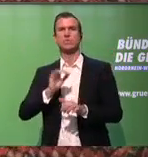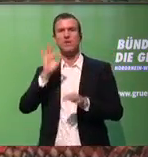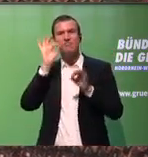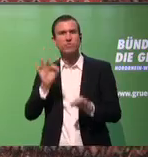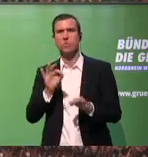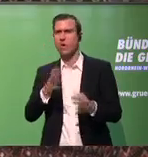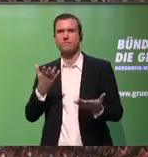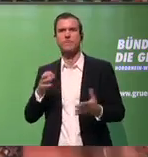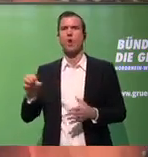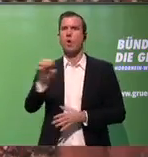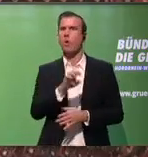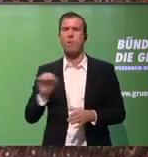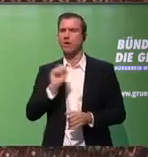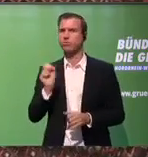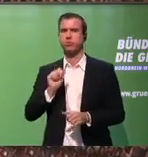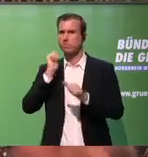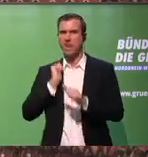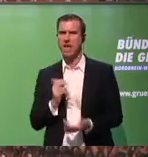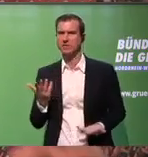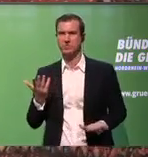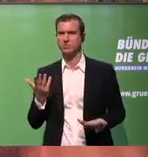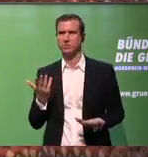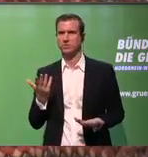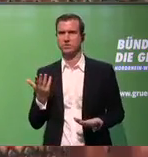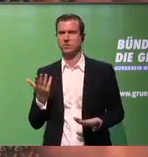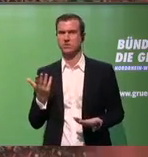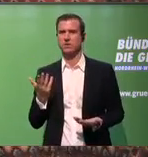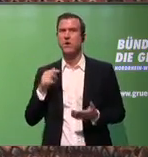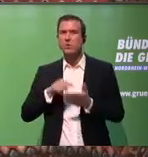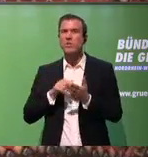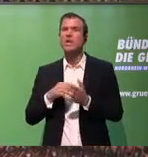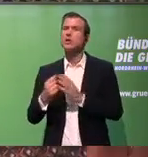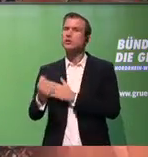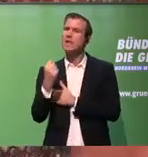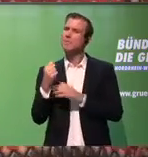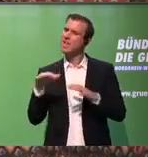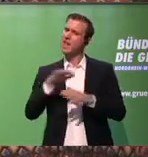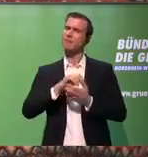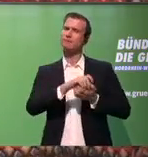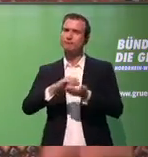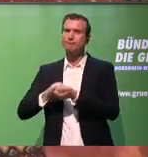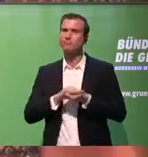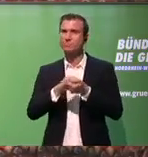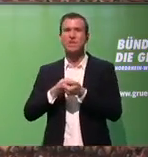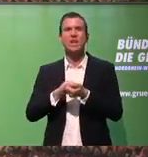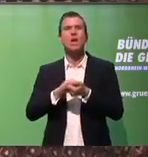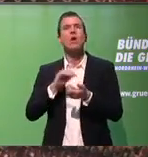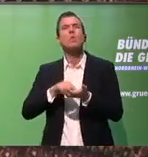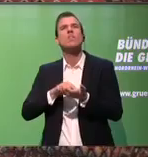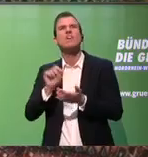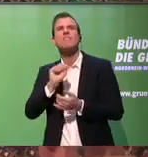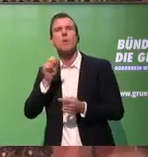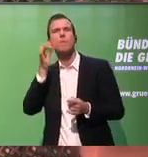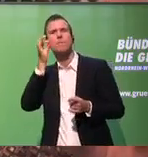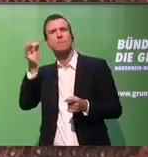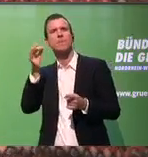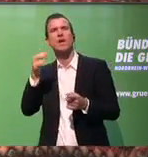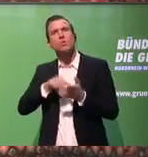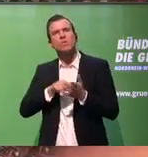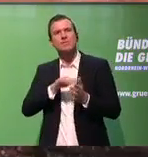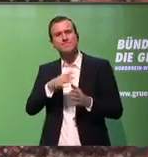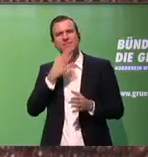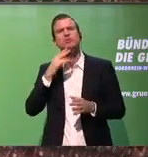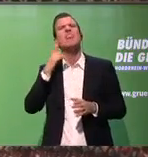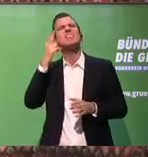Stabilität der Europäischen Union, weil die Stabilität, die fußt auf der Idee, dass die